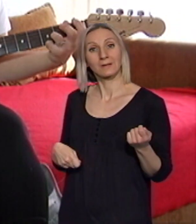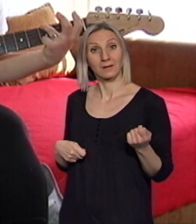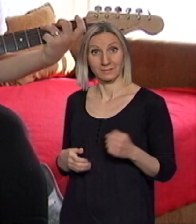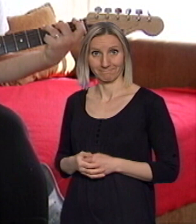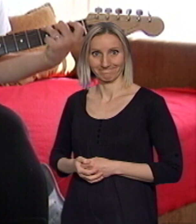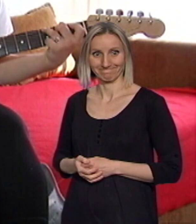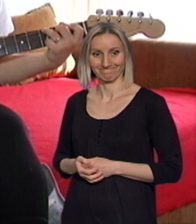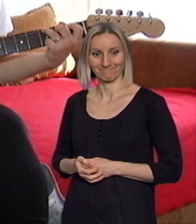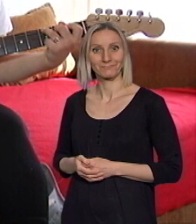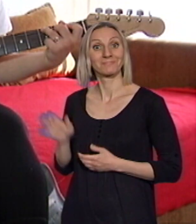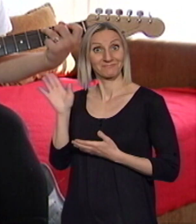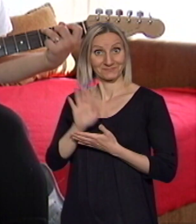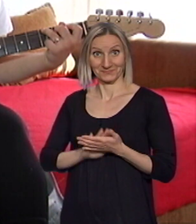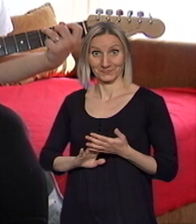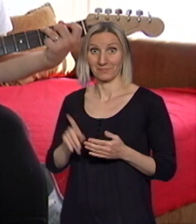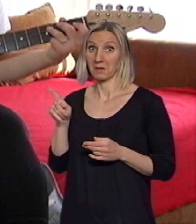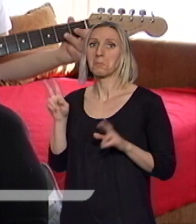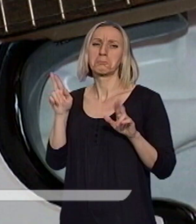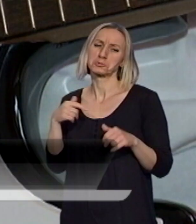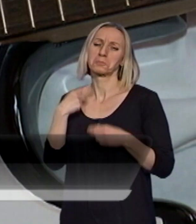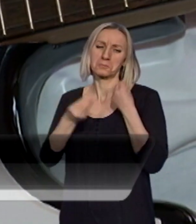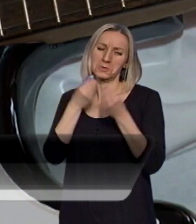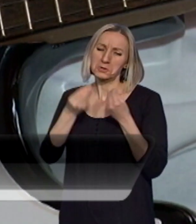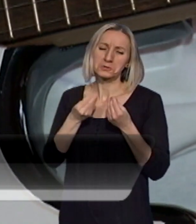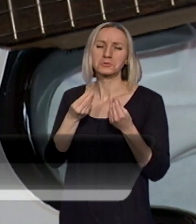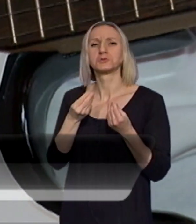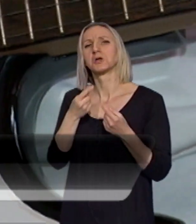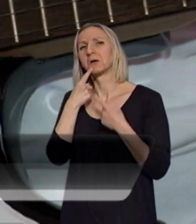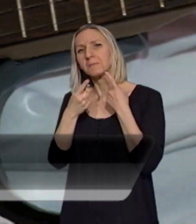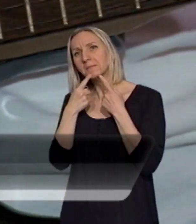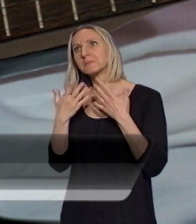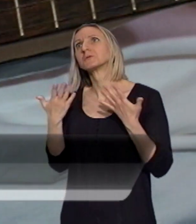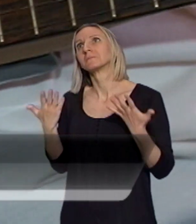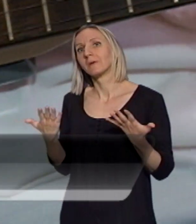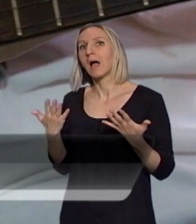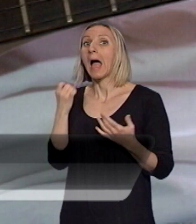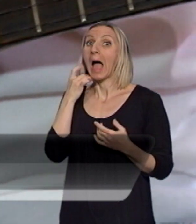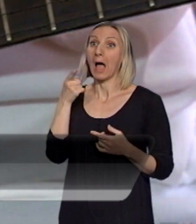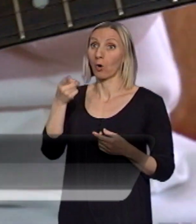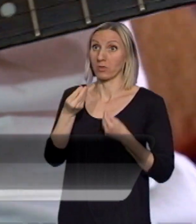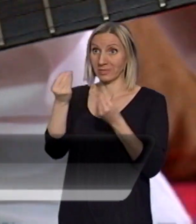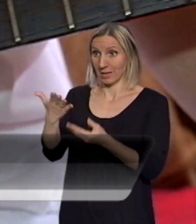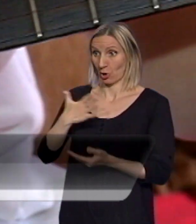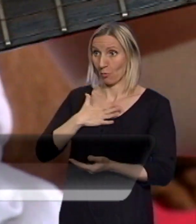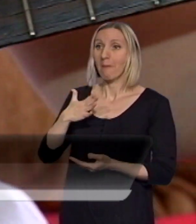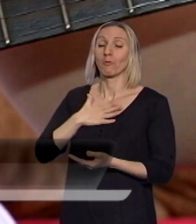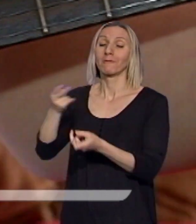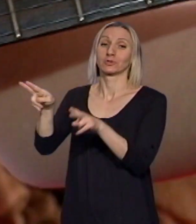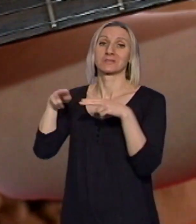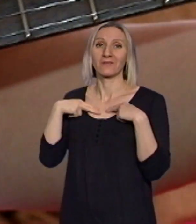mogli bismo našu priču da počnemo standardno. Maksimama poput ljubav se ljubavlju vraća ili kako je podrška porodice